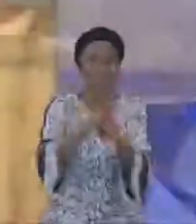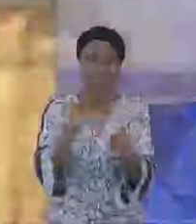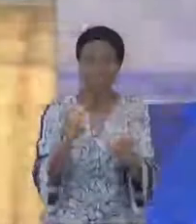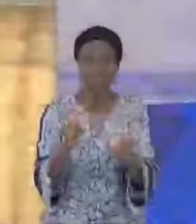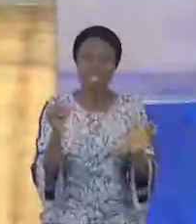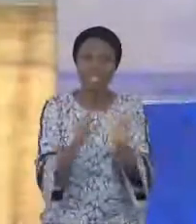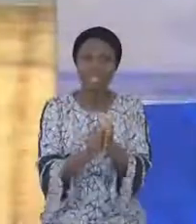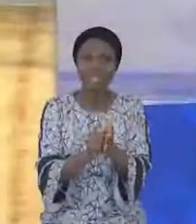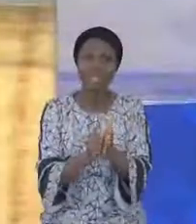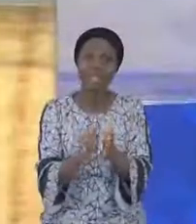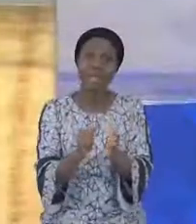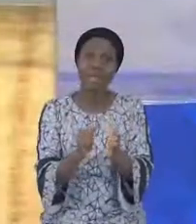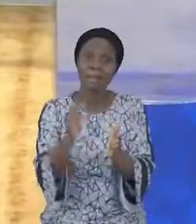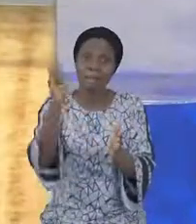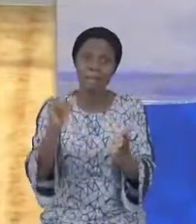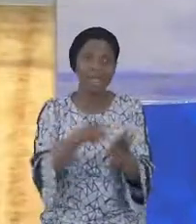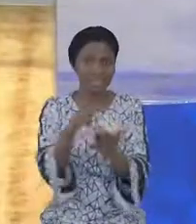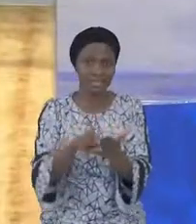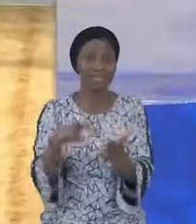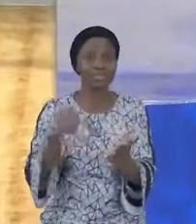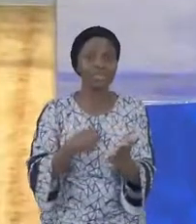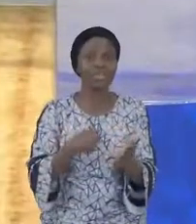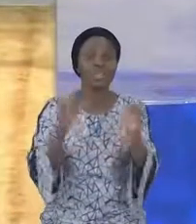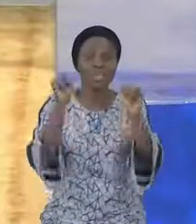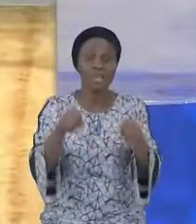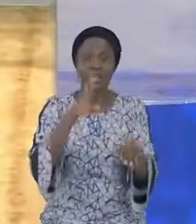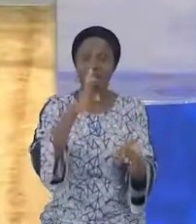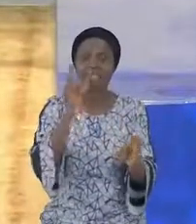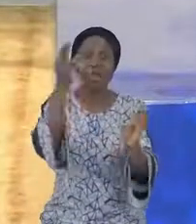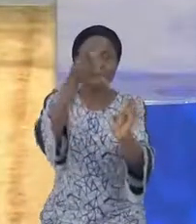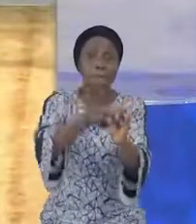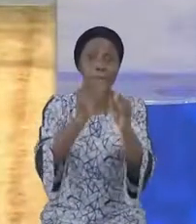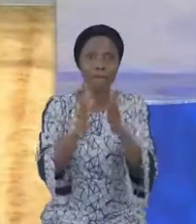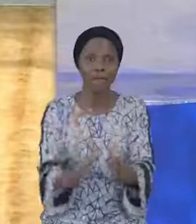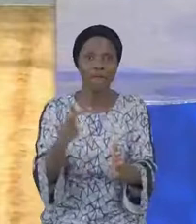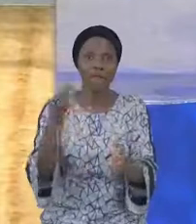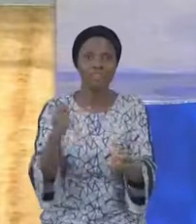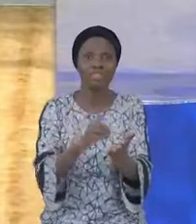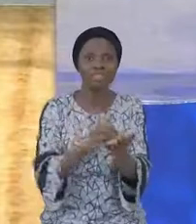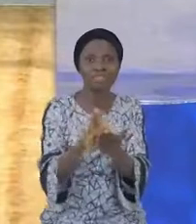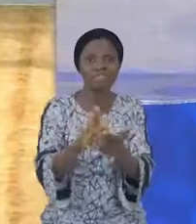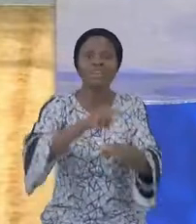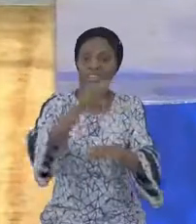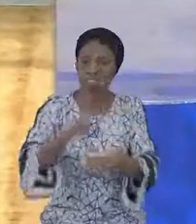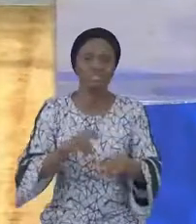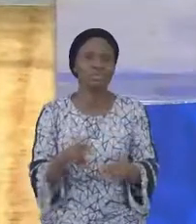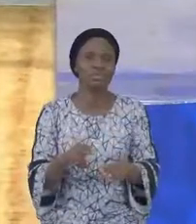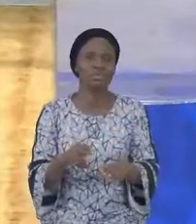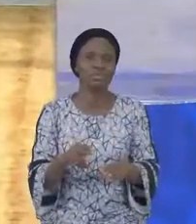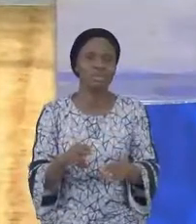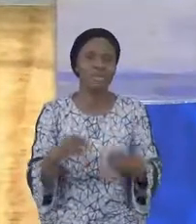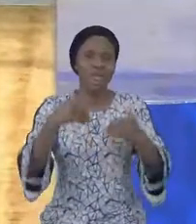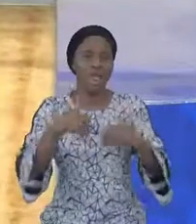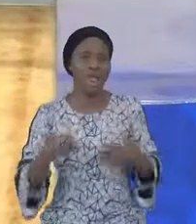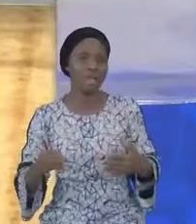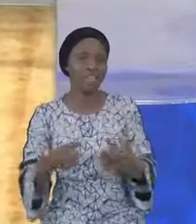plus précieuses promesses, afin que par elles, vous deveniez participants de la nature divine,